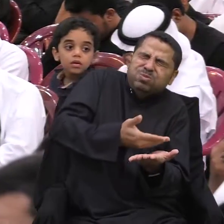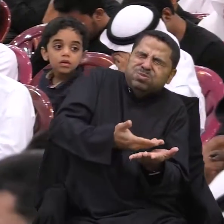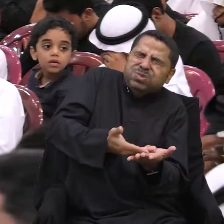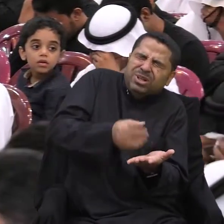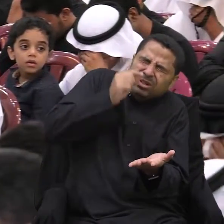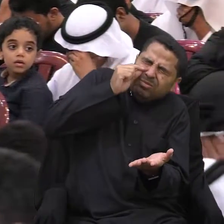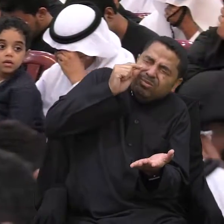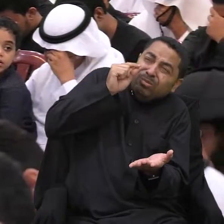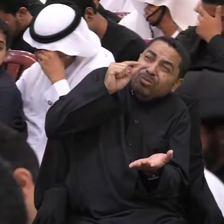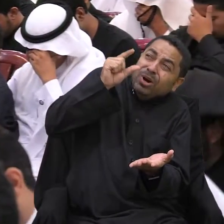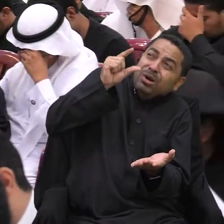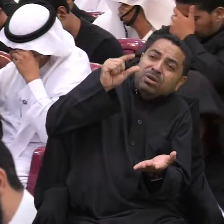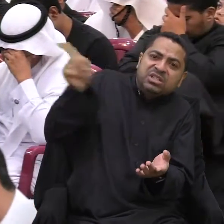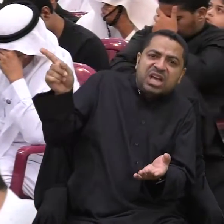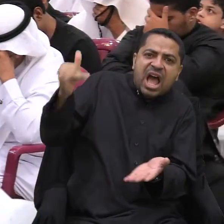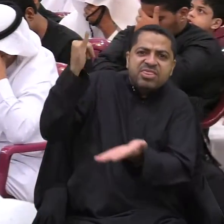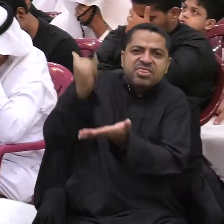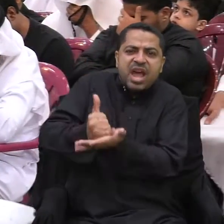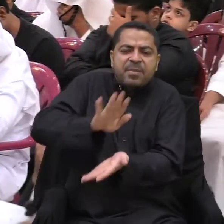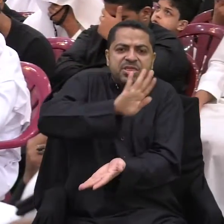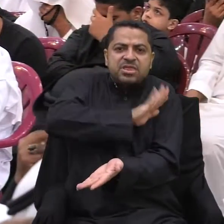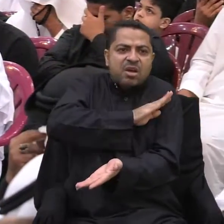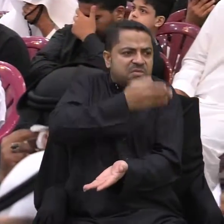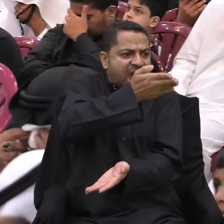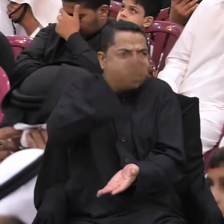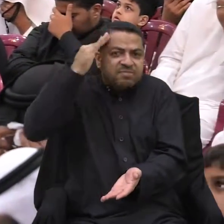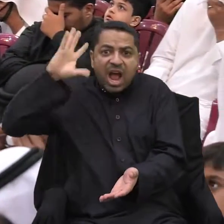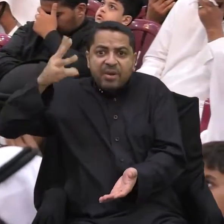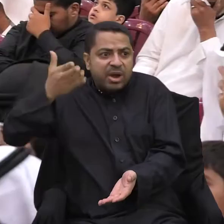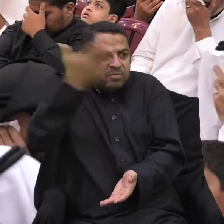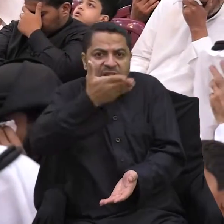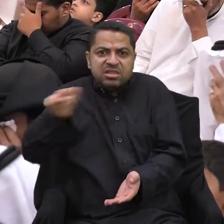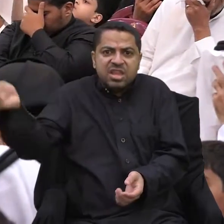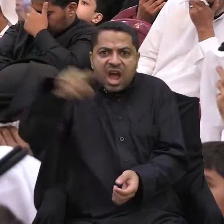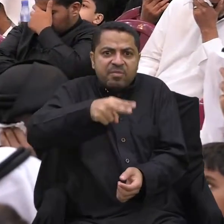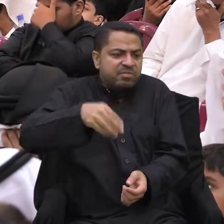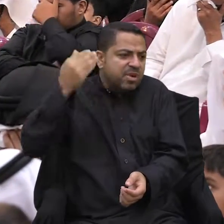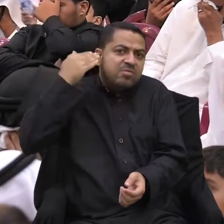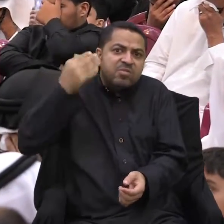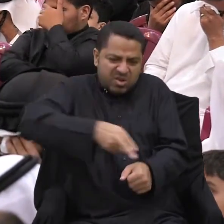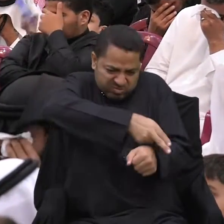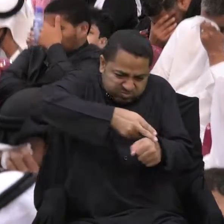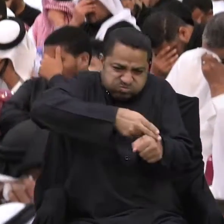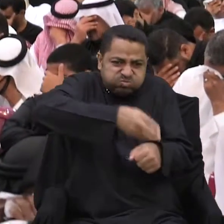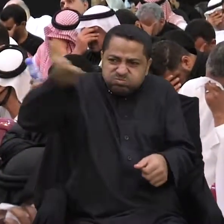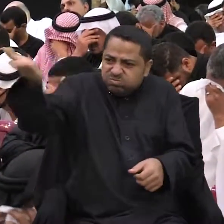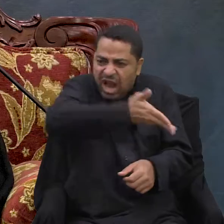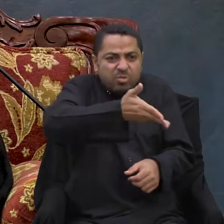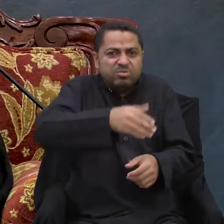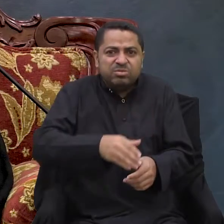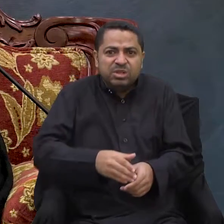إلى أن قال عمر بن سعد ويحكم انزلوا إليه